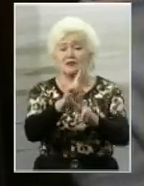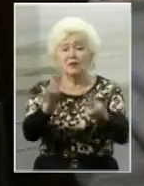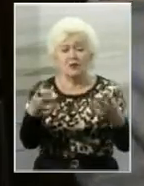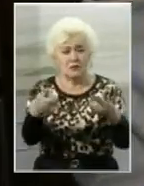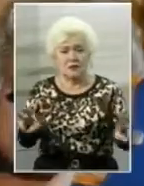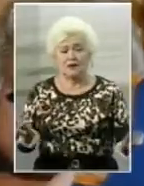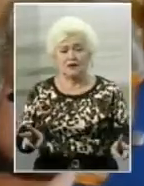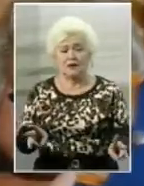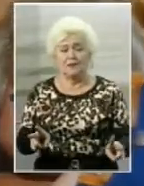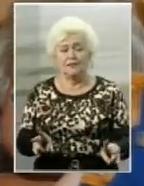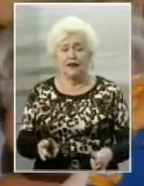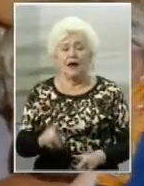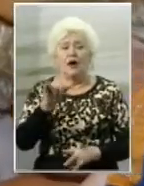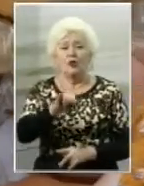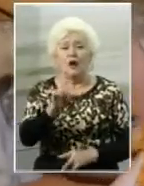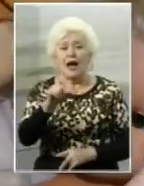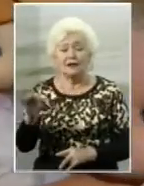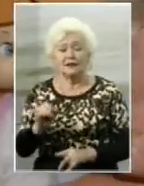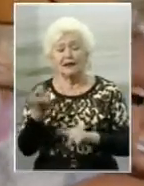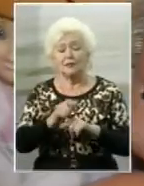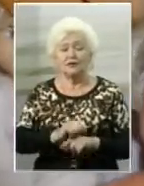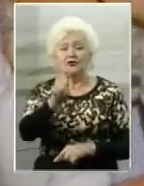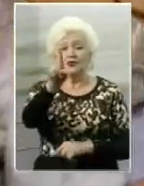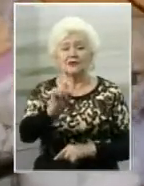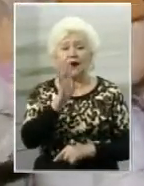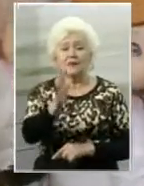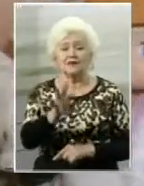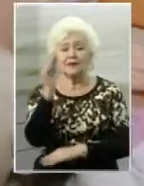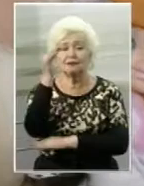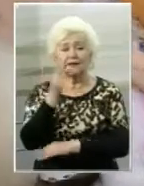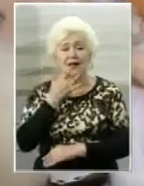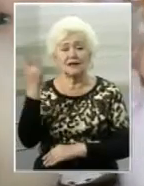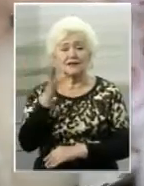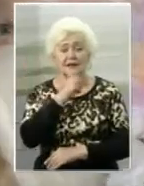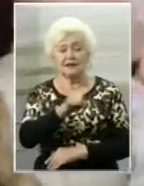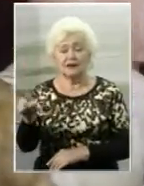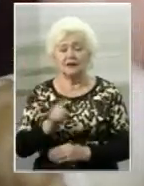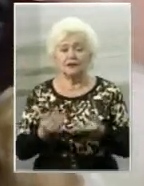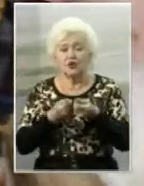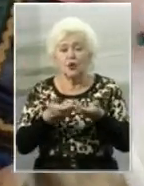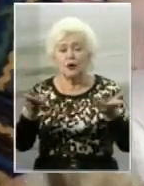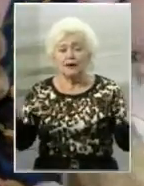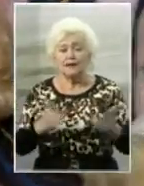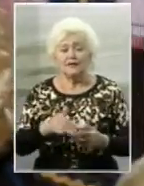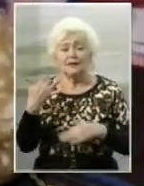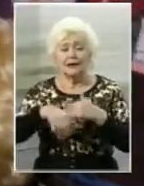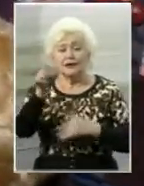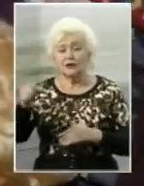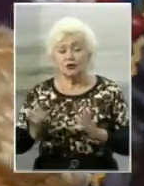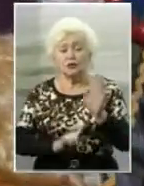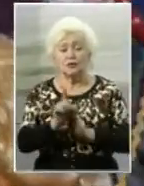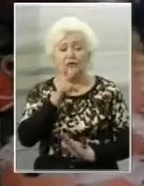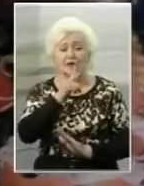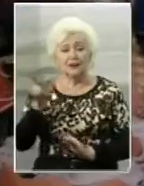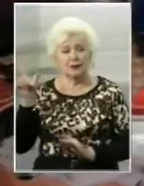потрібна. У Елли Вельчинської більше 150 ляльок радянських часів. Колекціонувати їх Херсонка почала